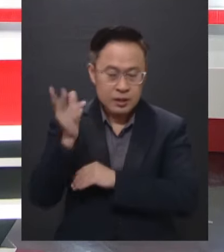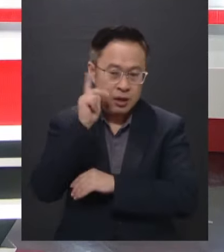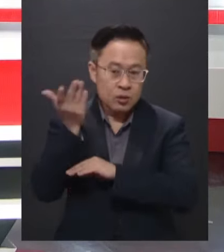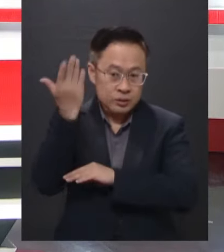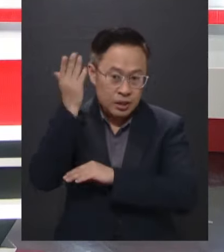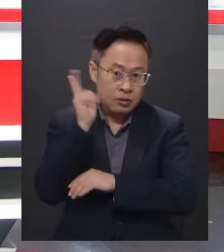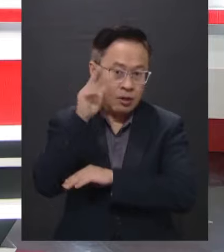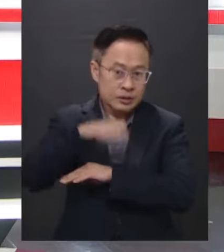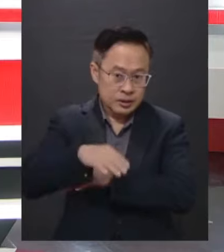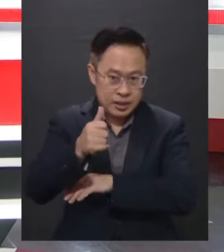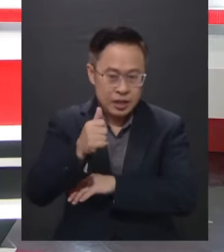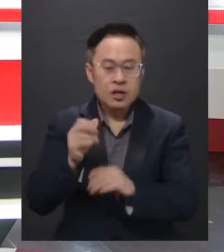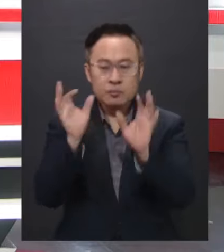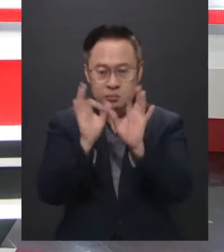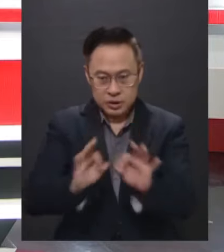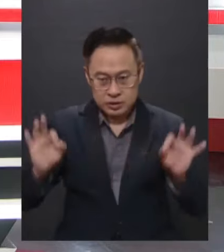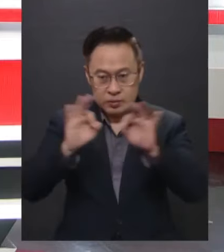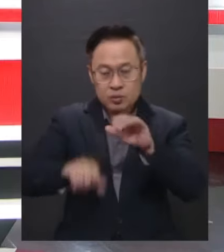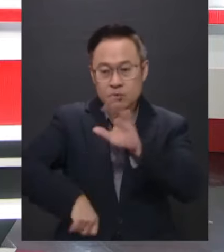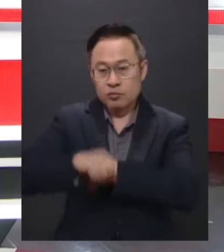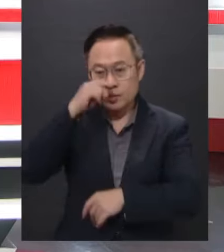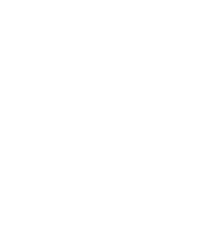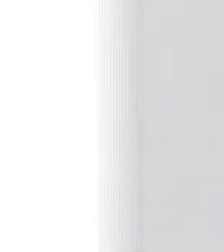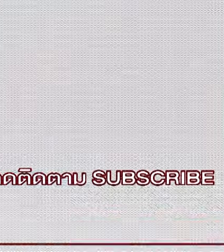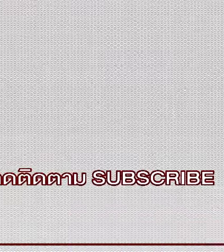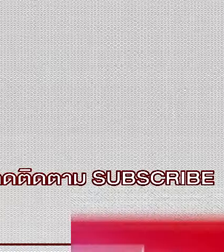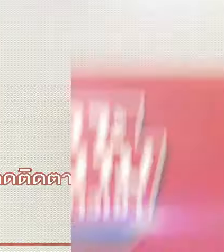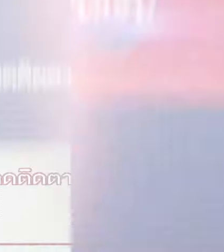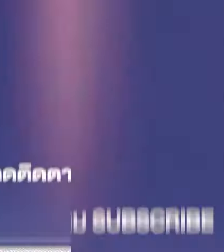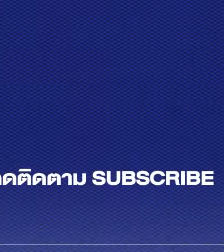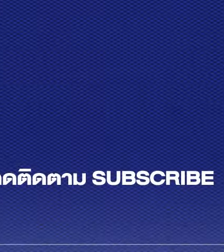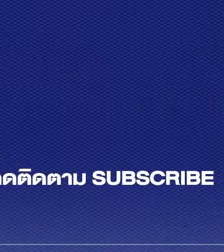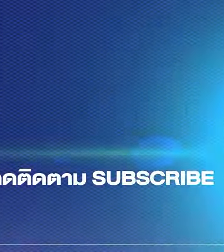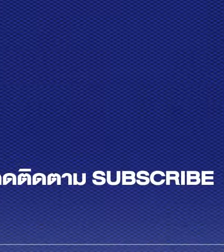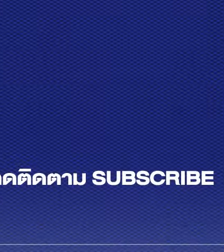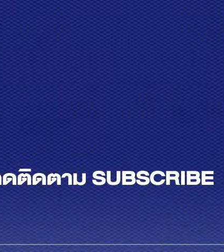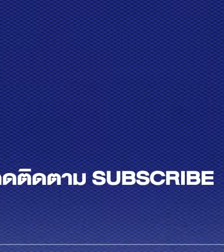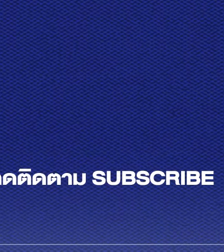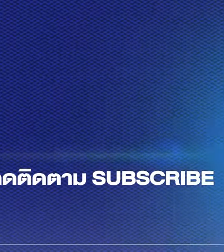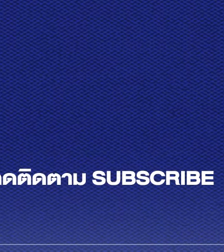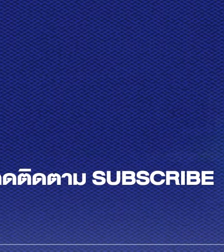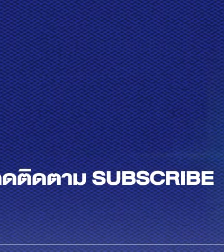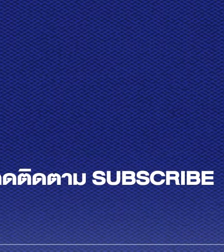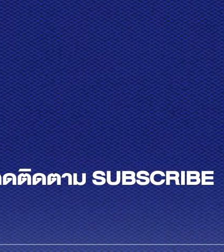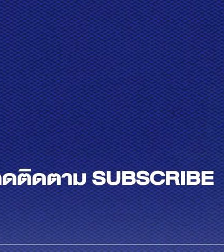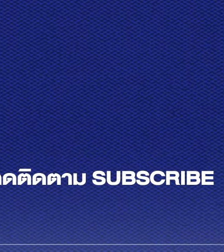คะถือว่าประเด็นใหญ่จริงๆสำหรับวงการฟุตบอลไทยค่ะ